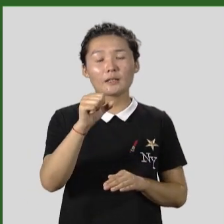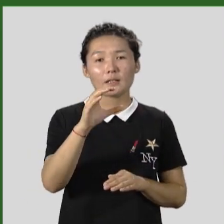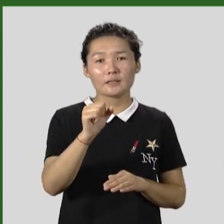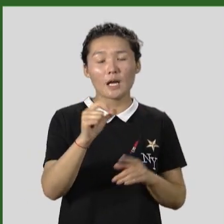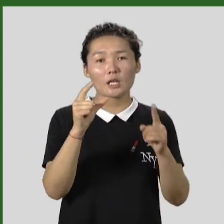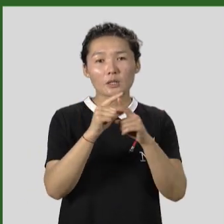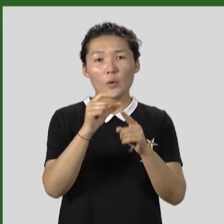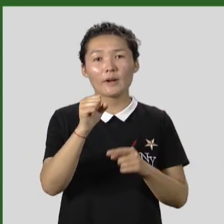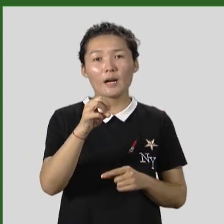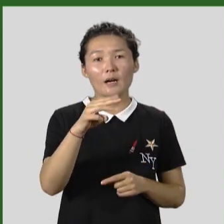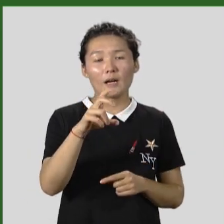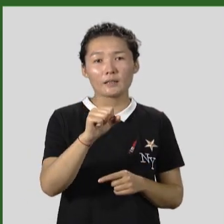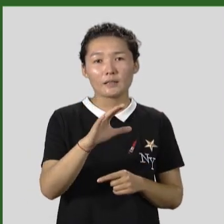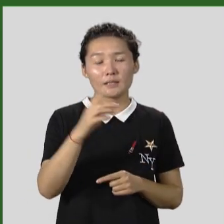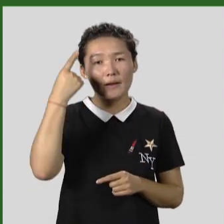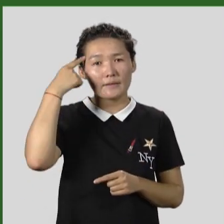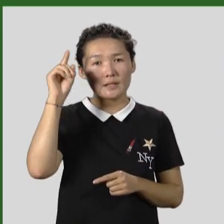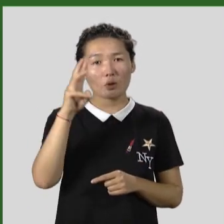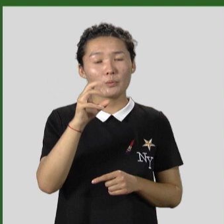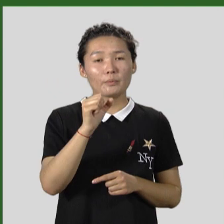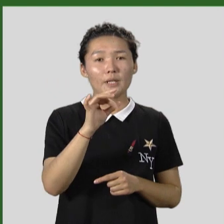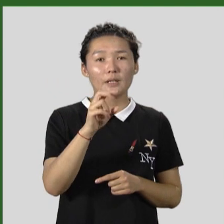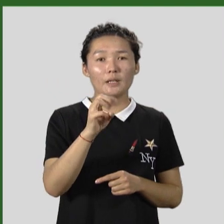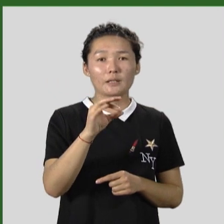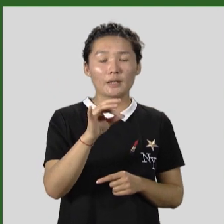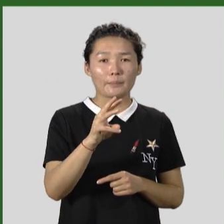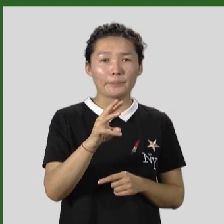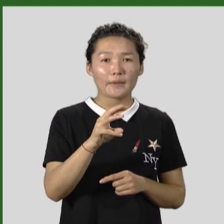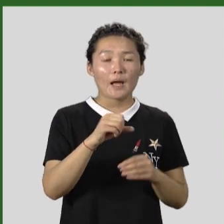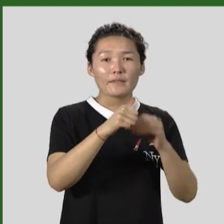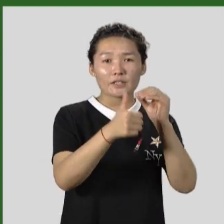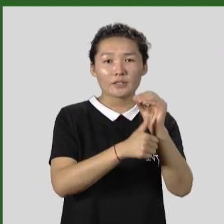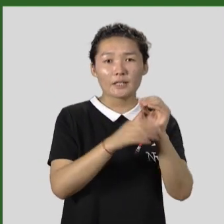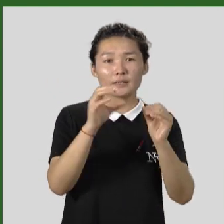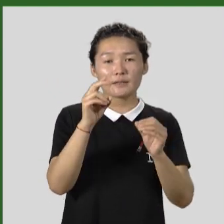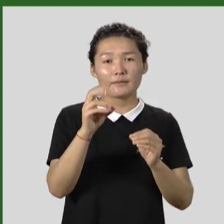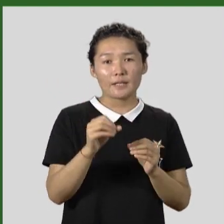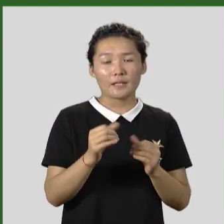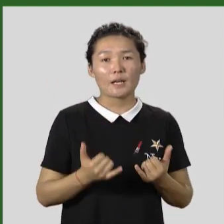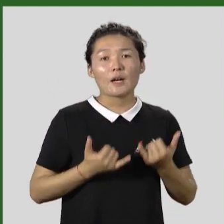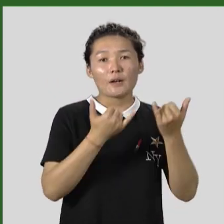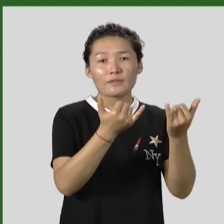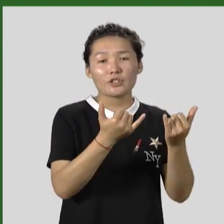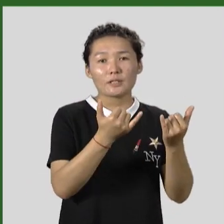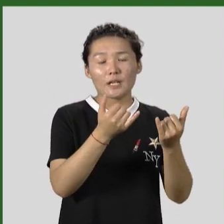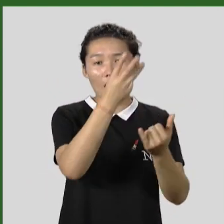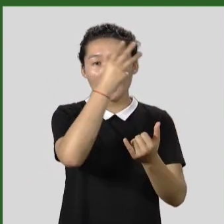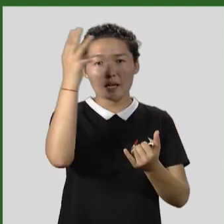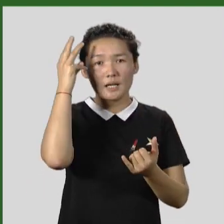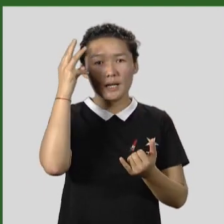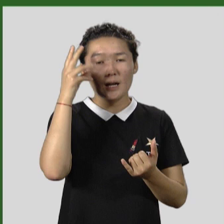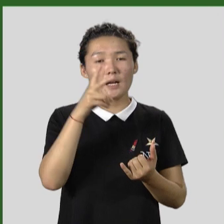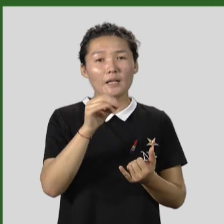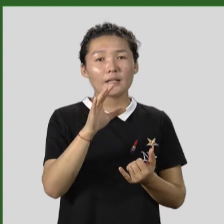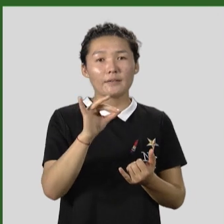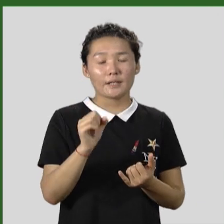Слово «атлас» введено Меркатором в XVI веке в честь мифического короля Ливия Атласа,